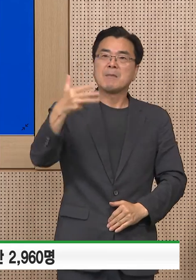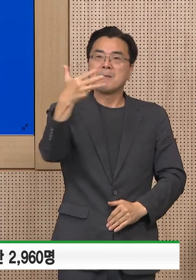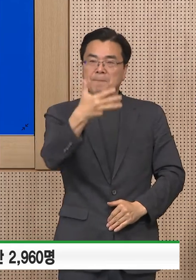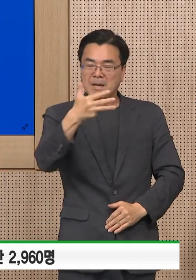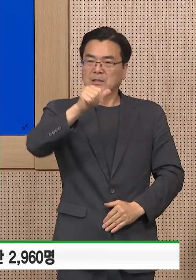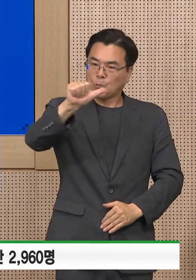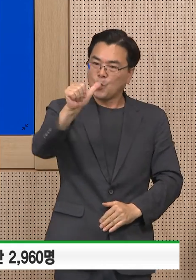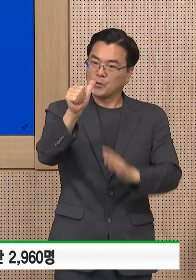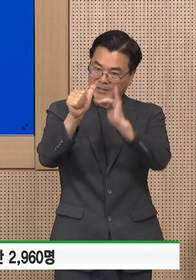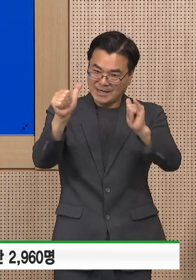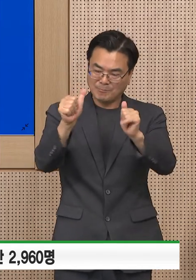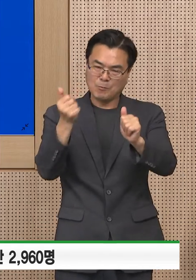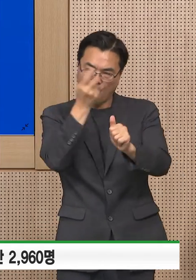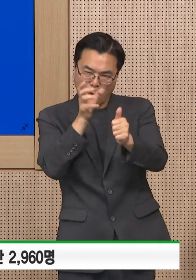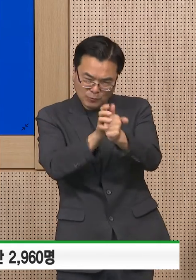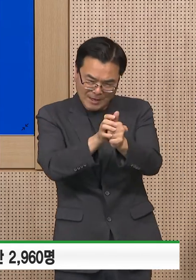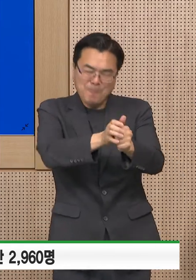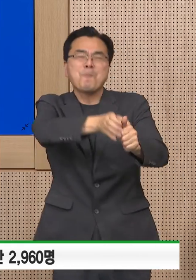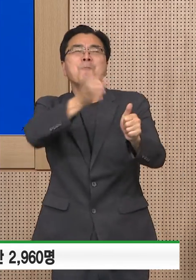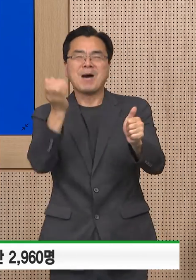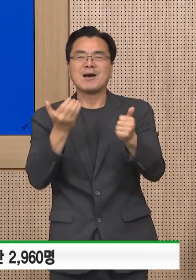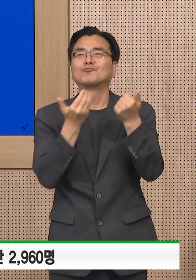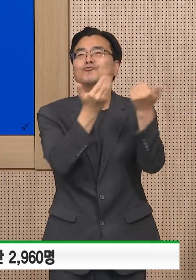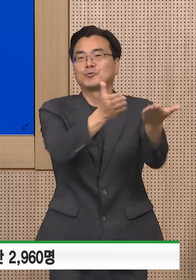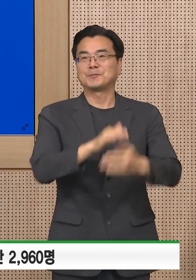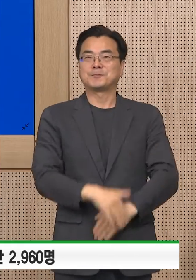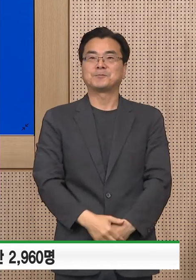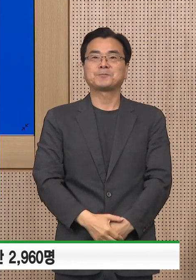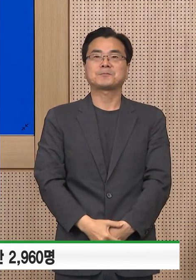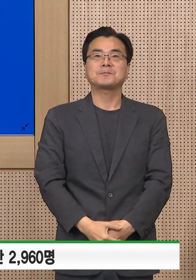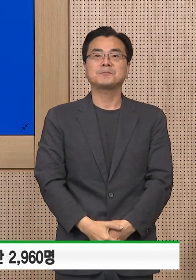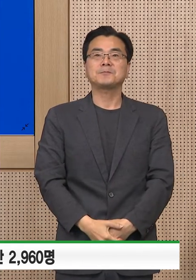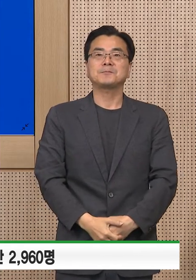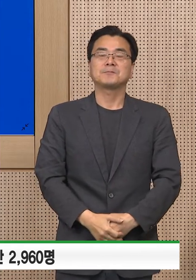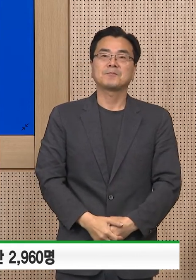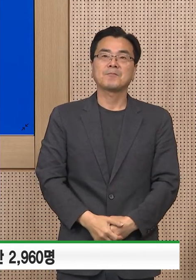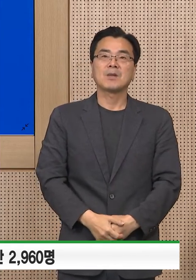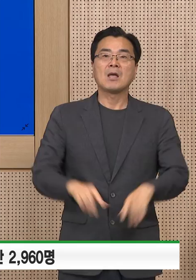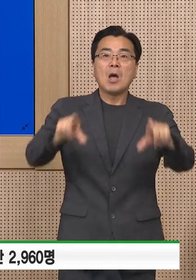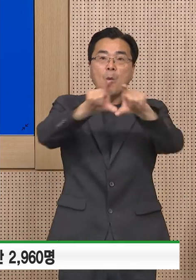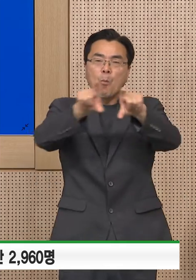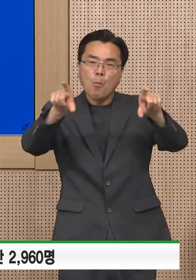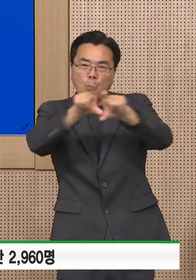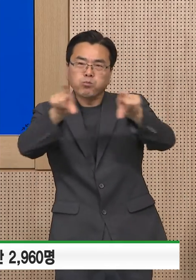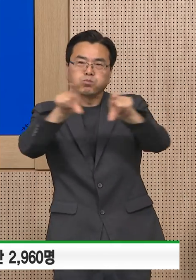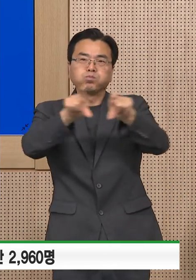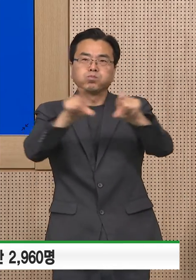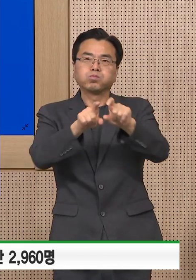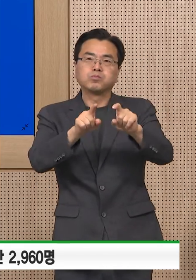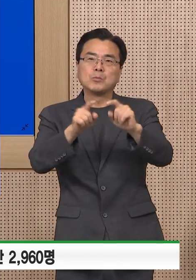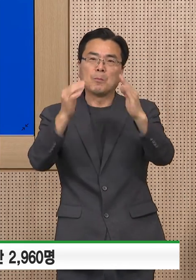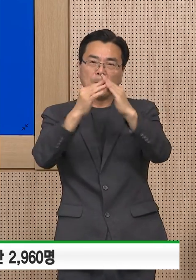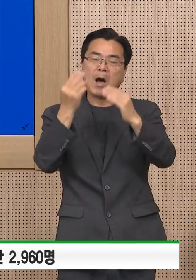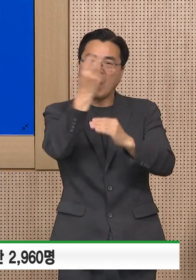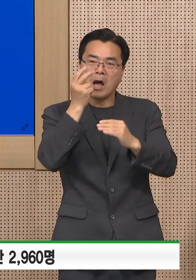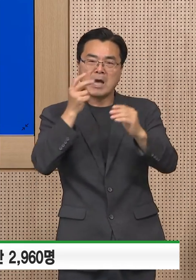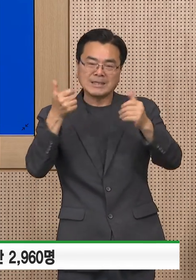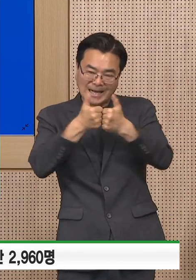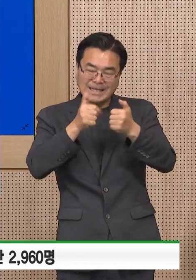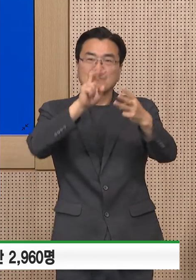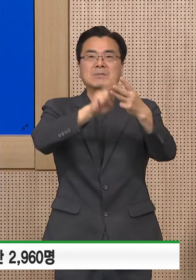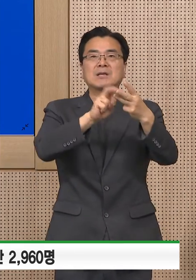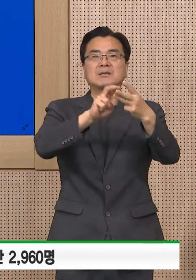해제되었습니다. 일반관리군 재택치료 의료상담센터는 58개소이며 비대면 진료가 가능한 동네